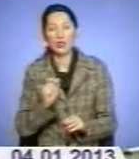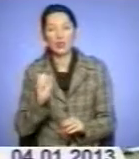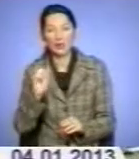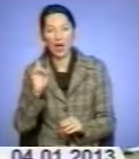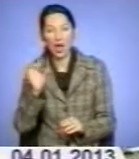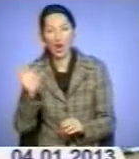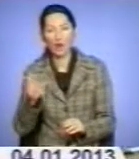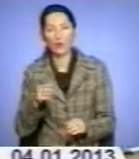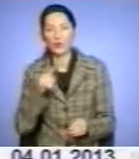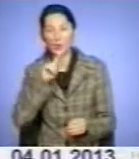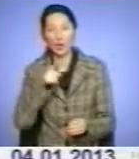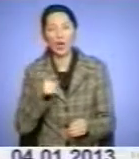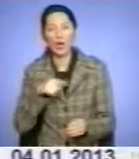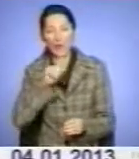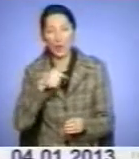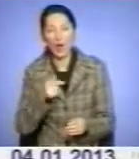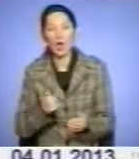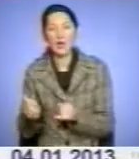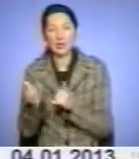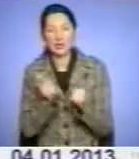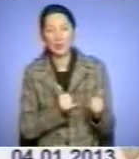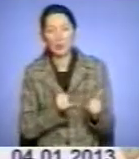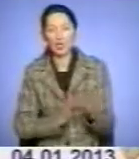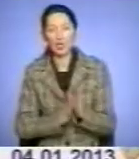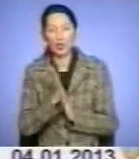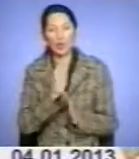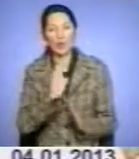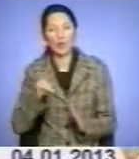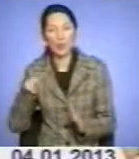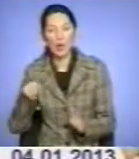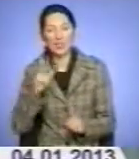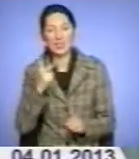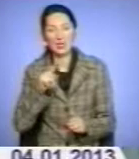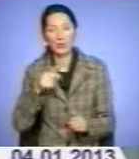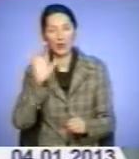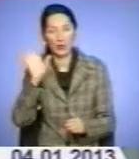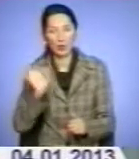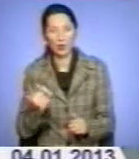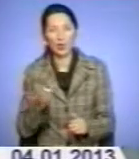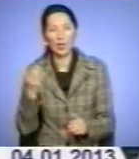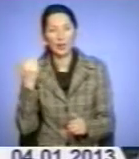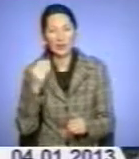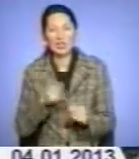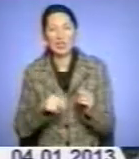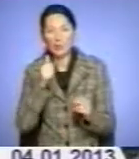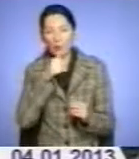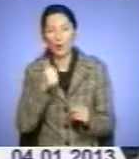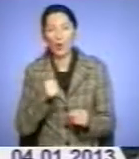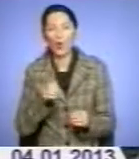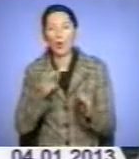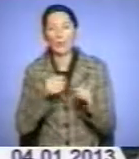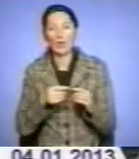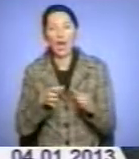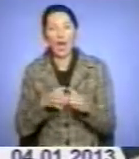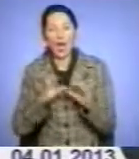зростання вітчизняного ВВП щонайменше на 3,5%. Хоча наприкінці минулого року низка світових організацій пророкувала підйом